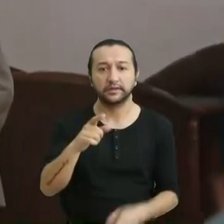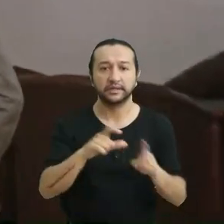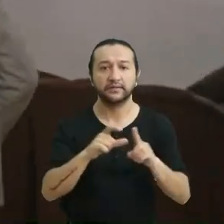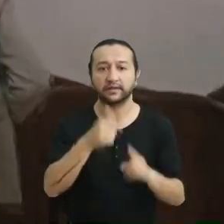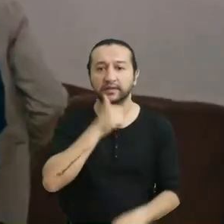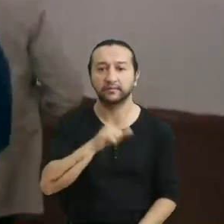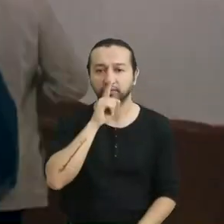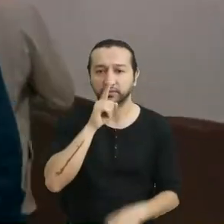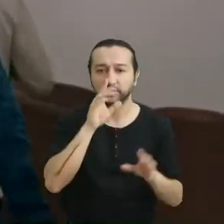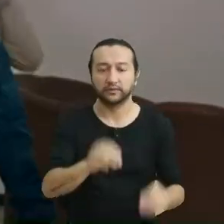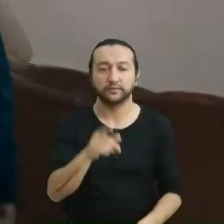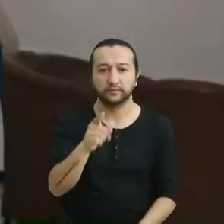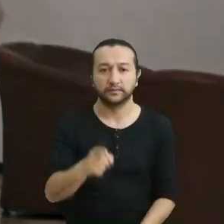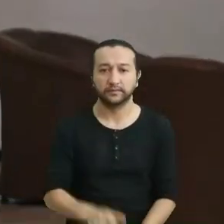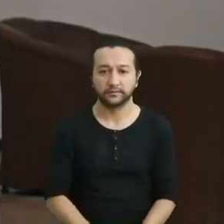abi.